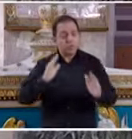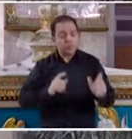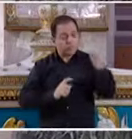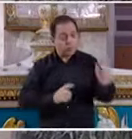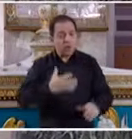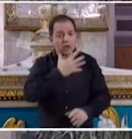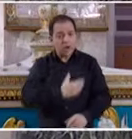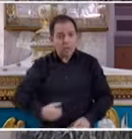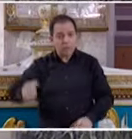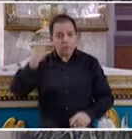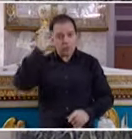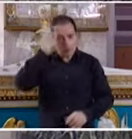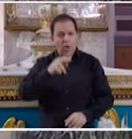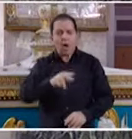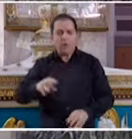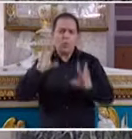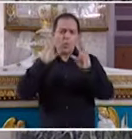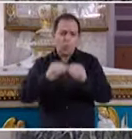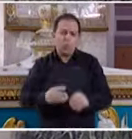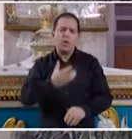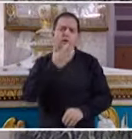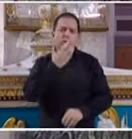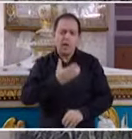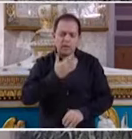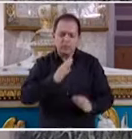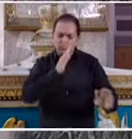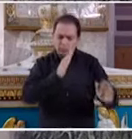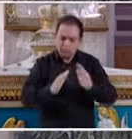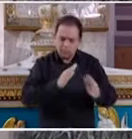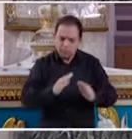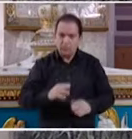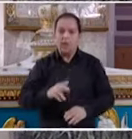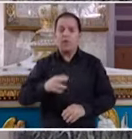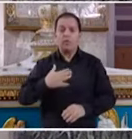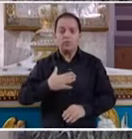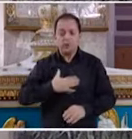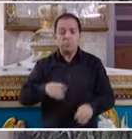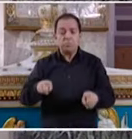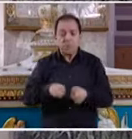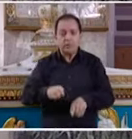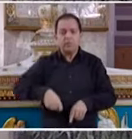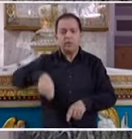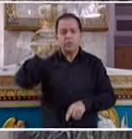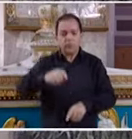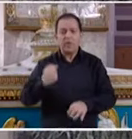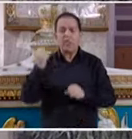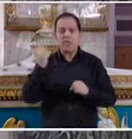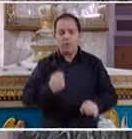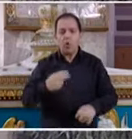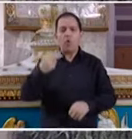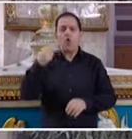Σε Χριστώ ημών αδελφότητος των αδελφών και συλλειτουργών ημών Δημητρίου,